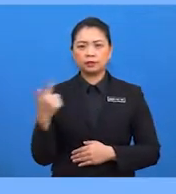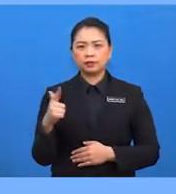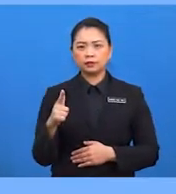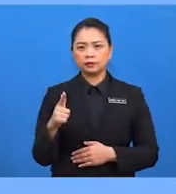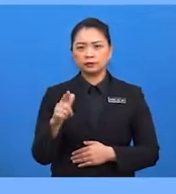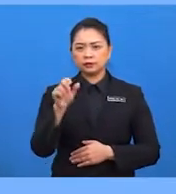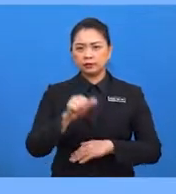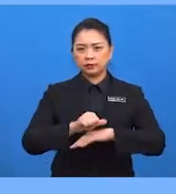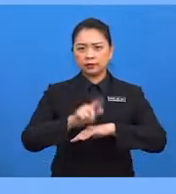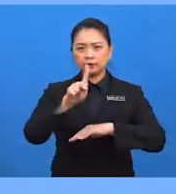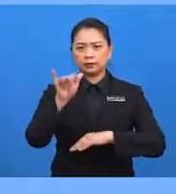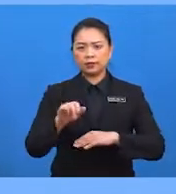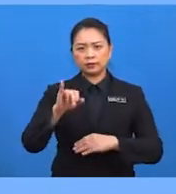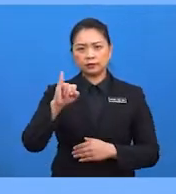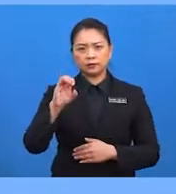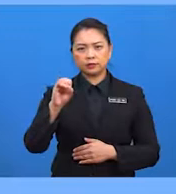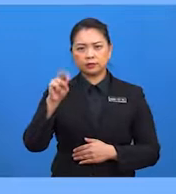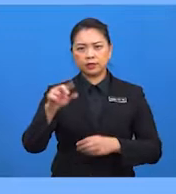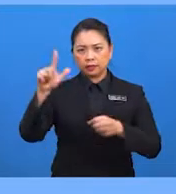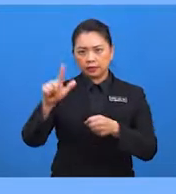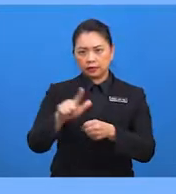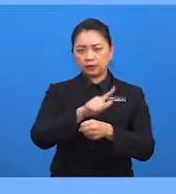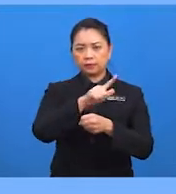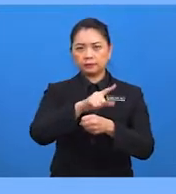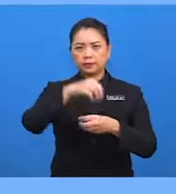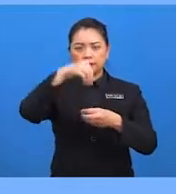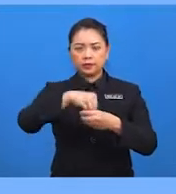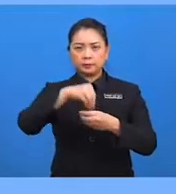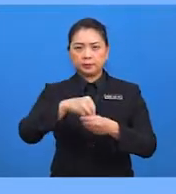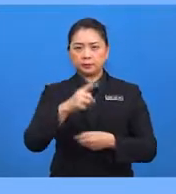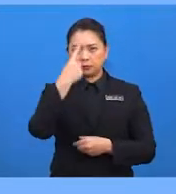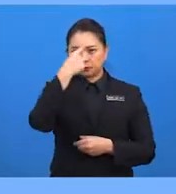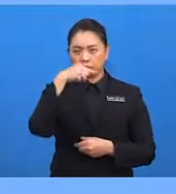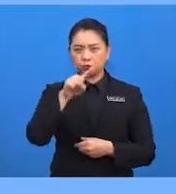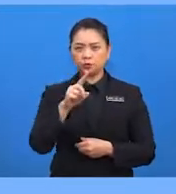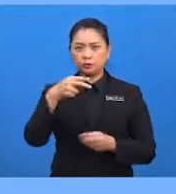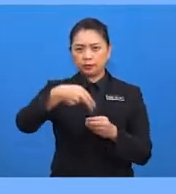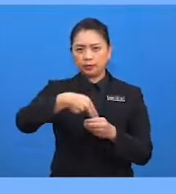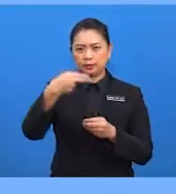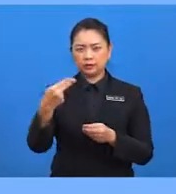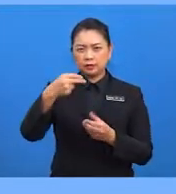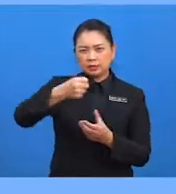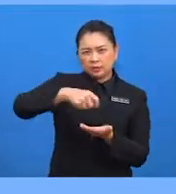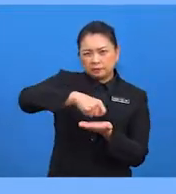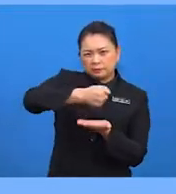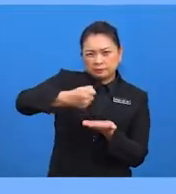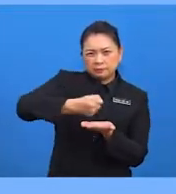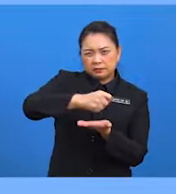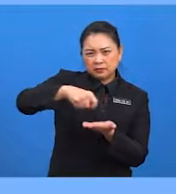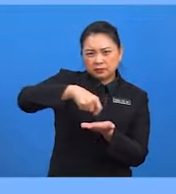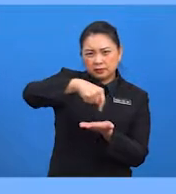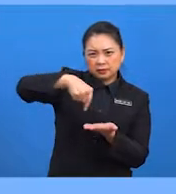ialah alkali yang mengayon lengkap di dalam air untuk